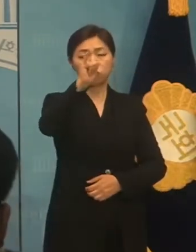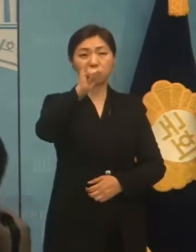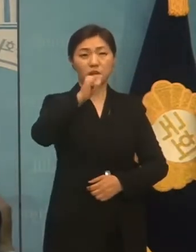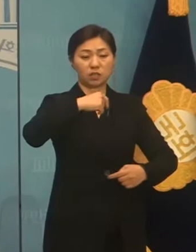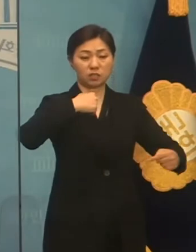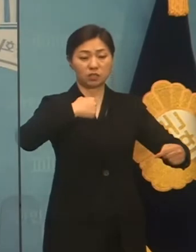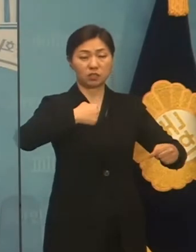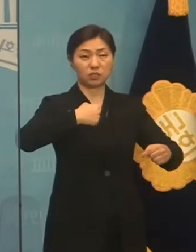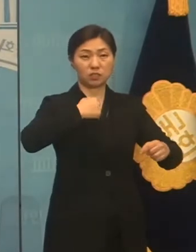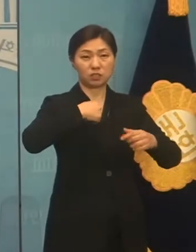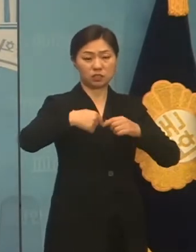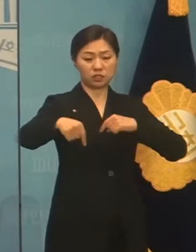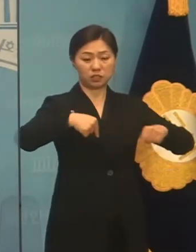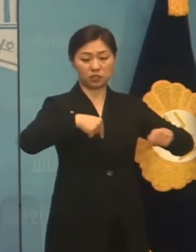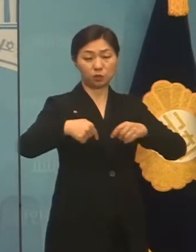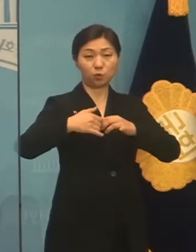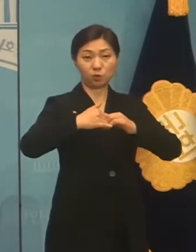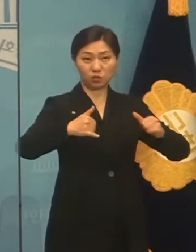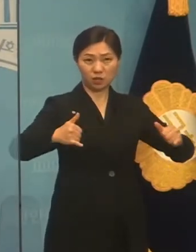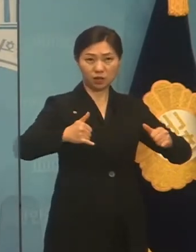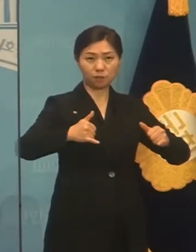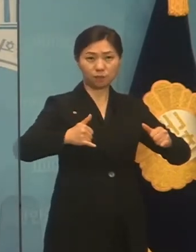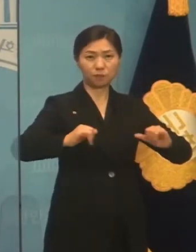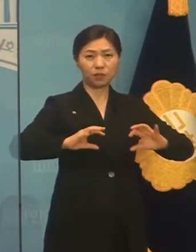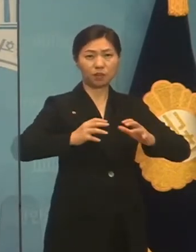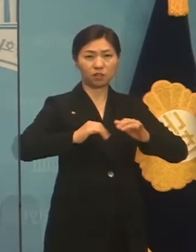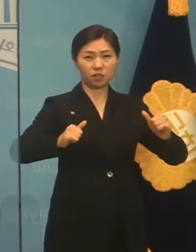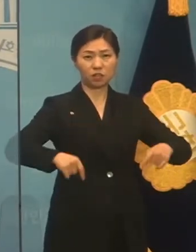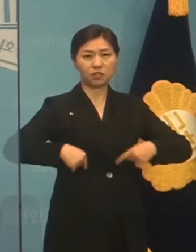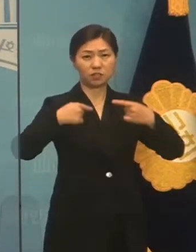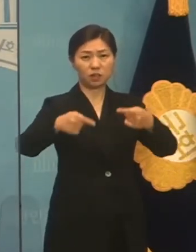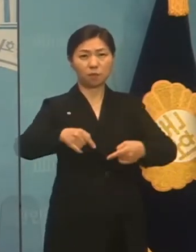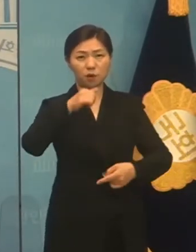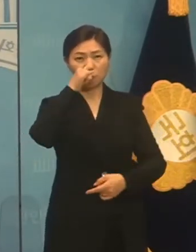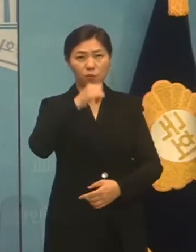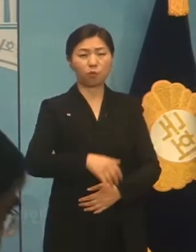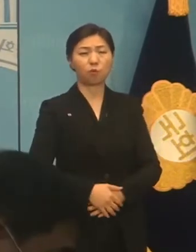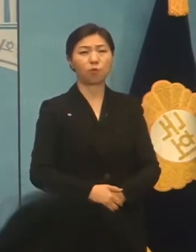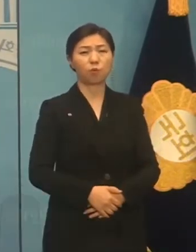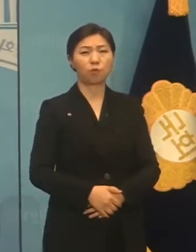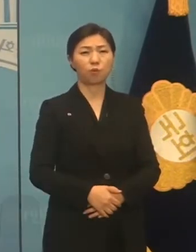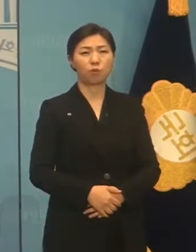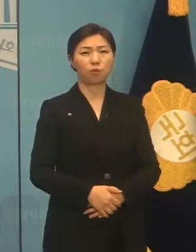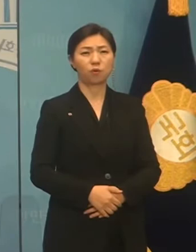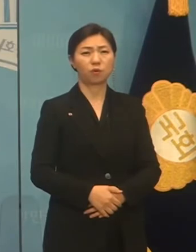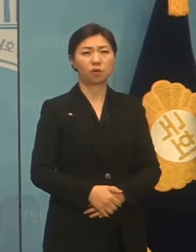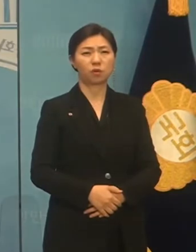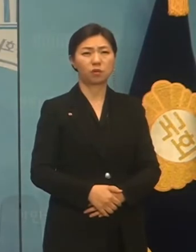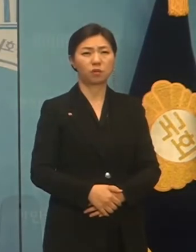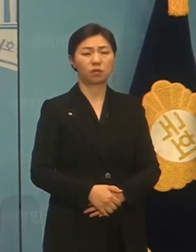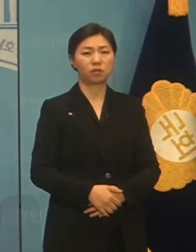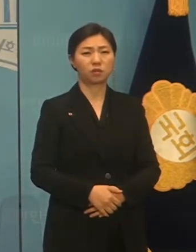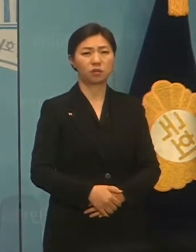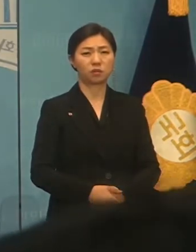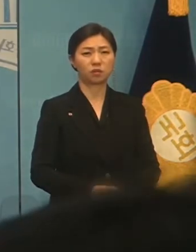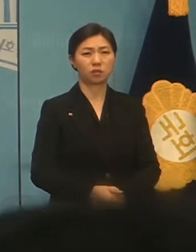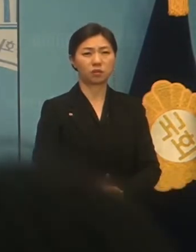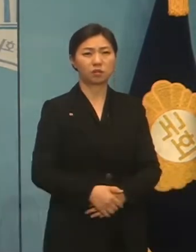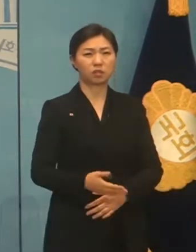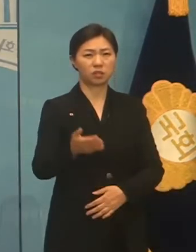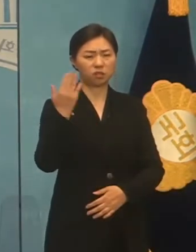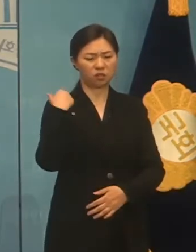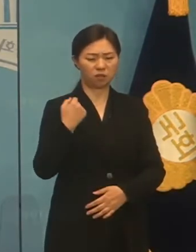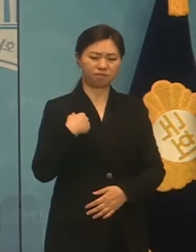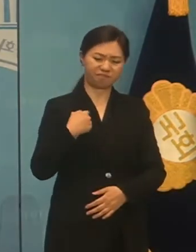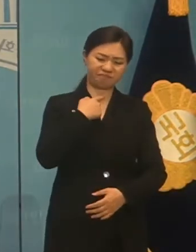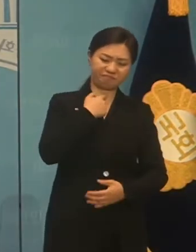당에 참여하고 함께 할 수 있도록 그동안 줄곧 이어져온 비호감